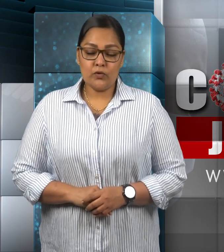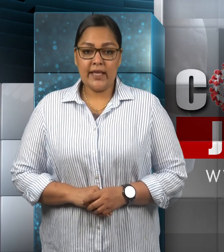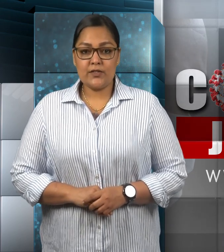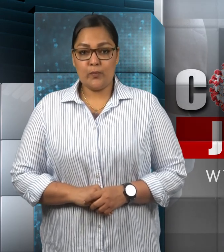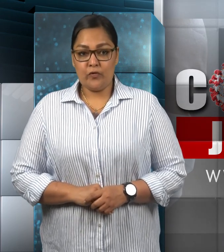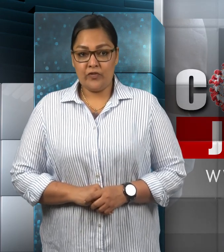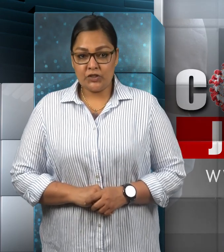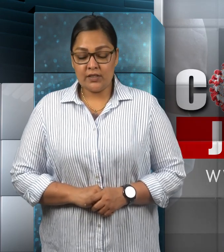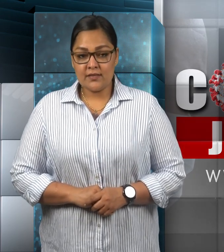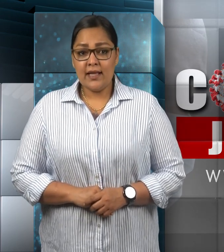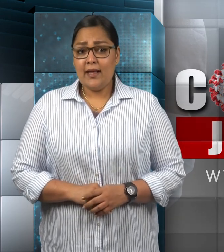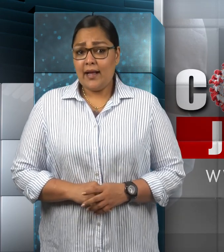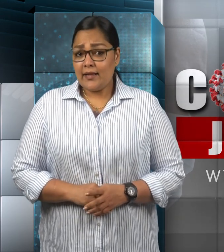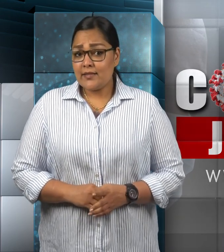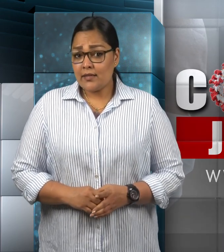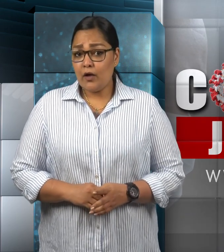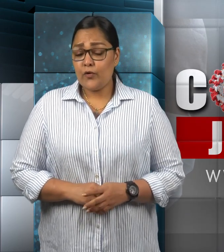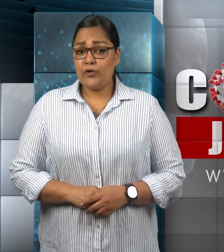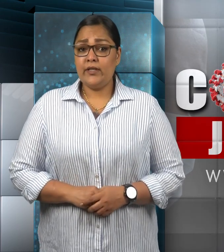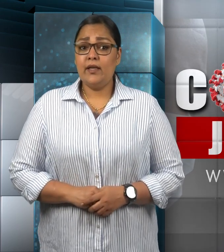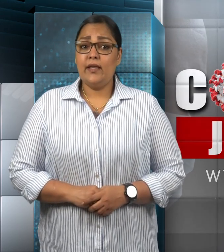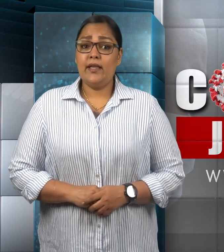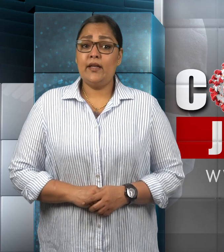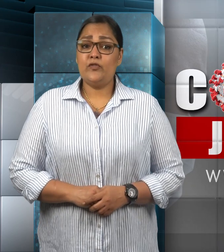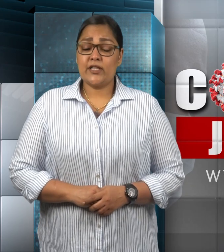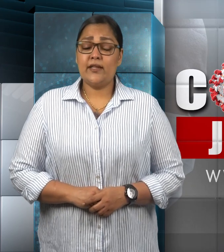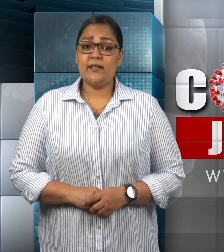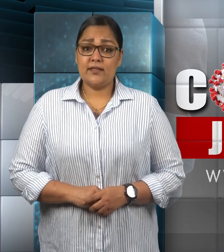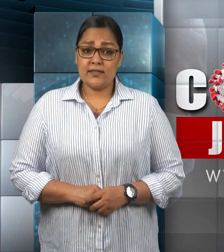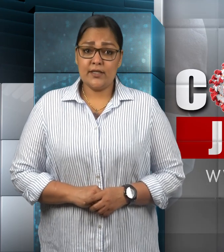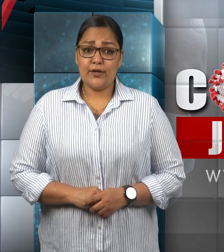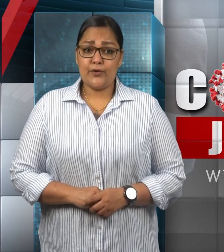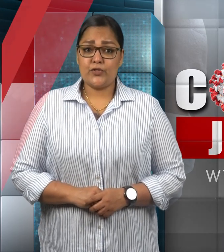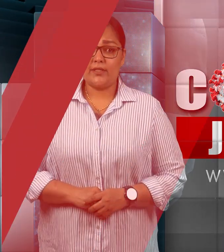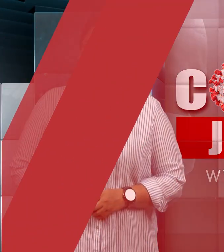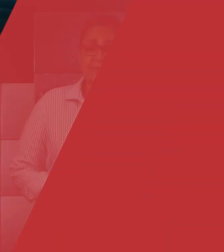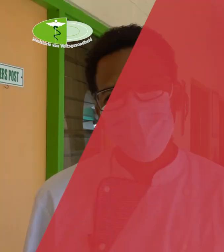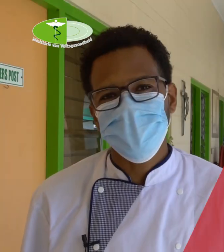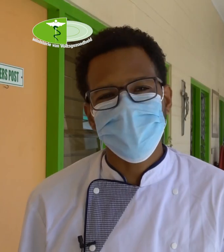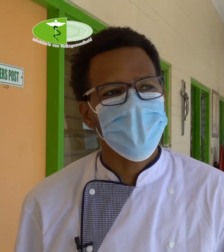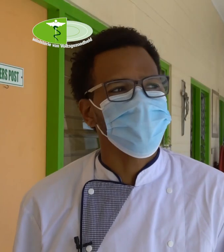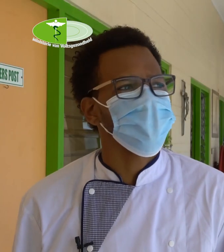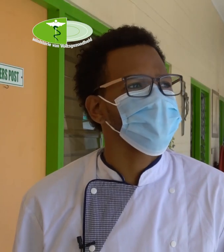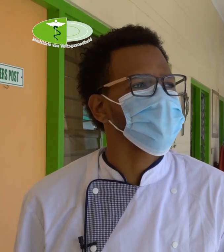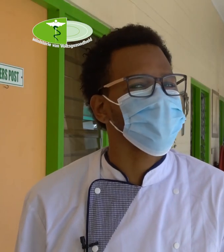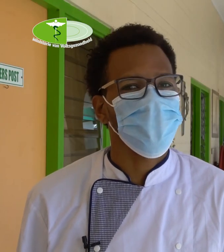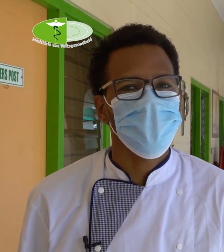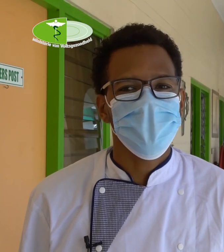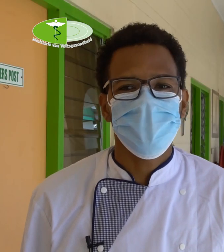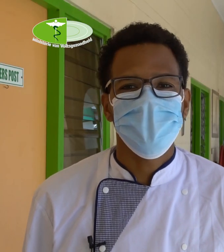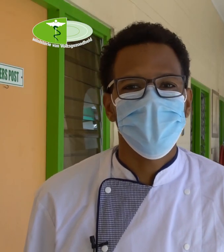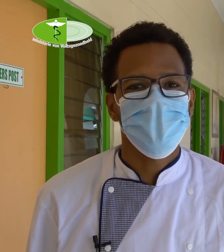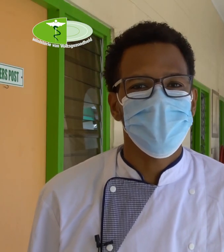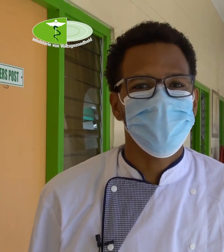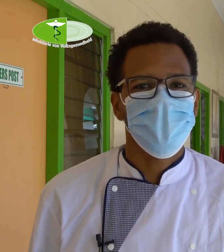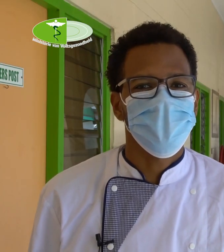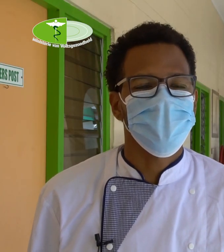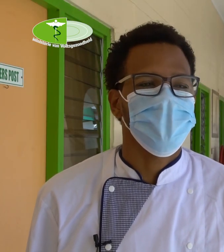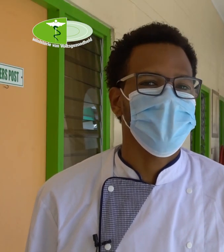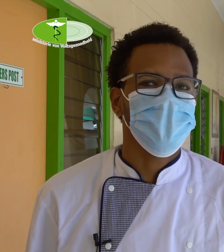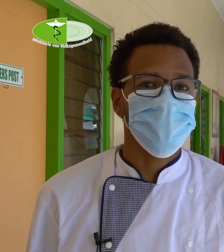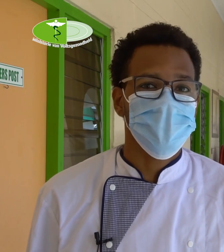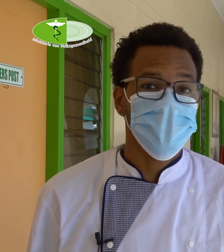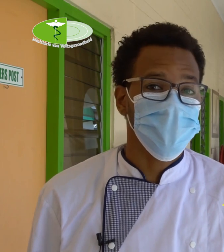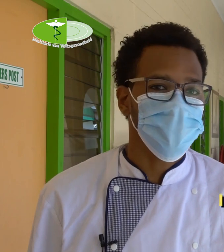andere gezondheidsprofessionals aan de slag kunnen in de verschillende ziekenhuizen. Ik ben Dr. Derby, dit is de COVID-afdeling van